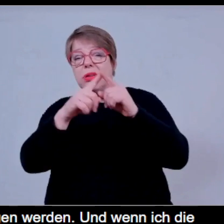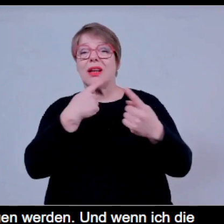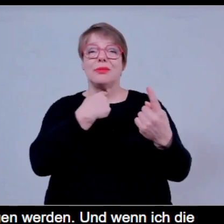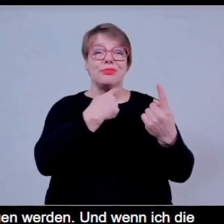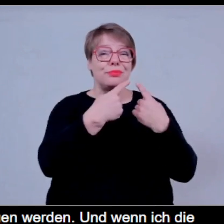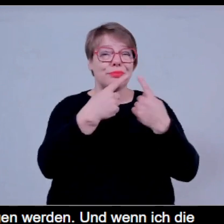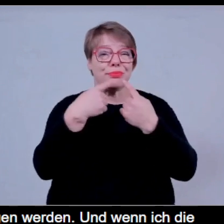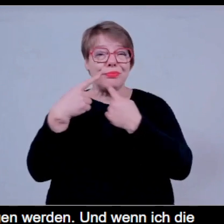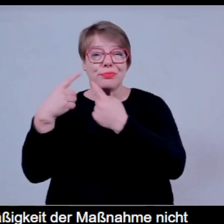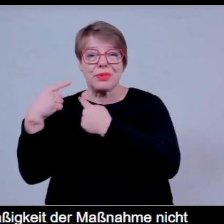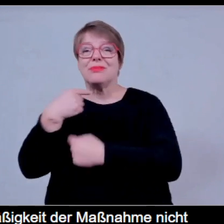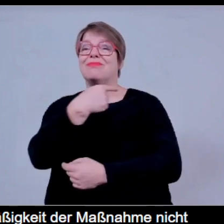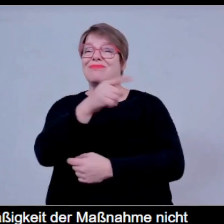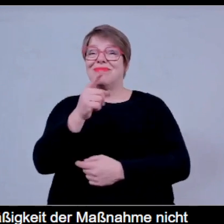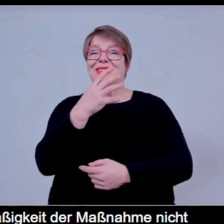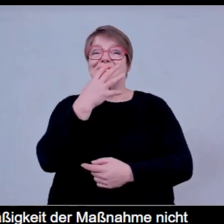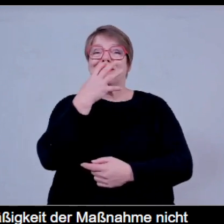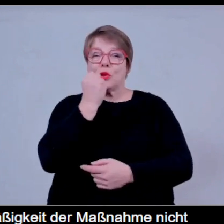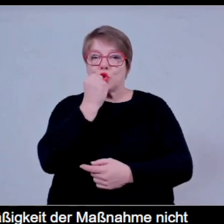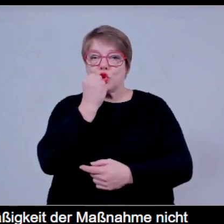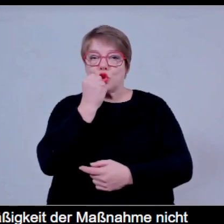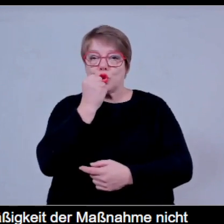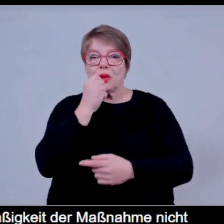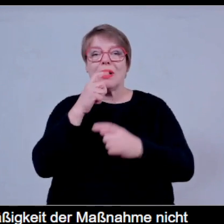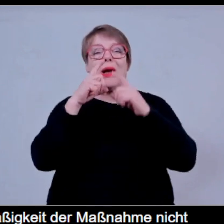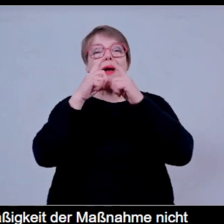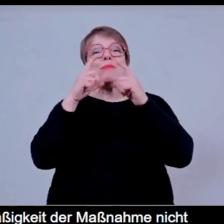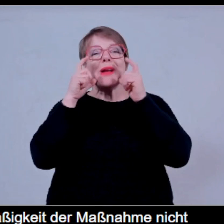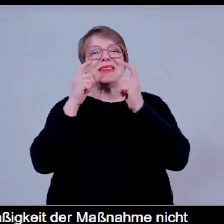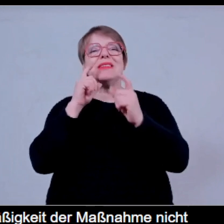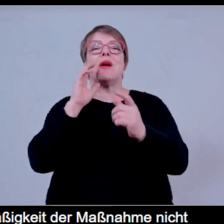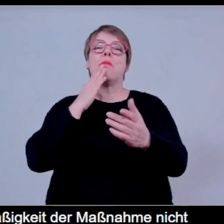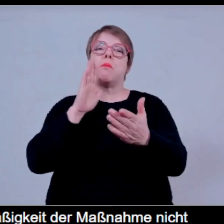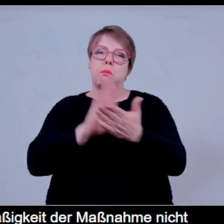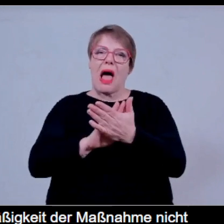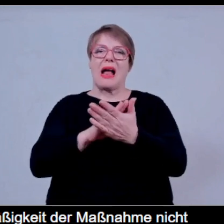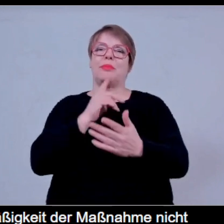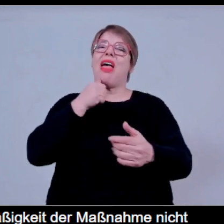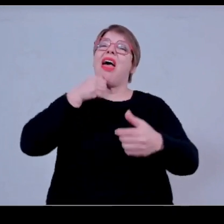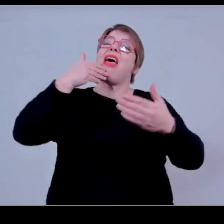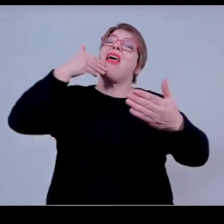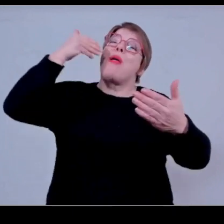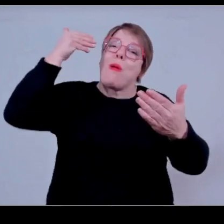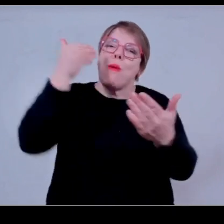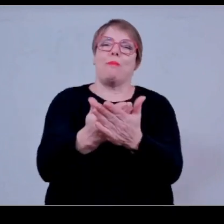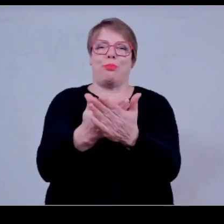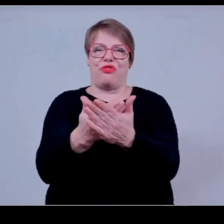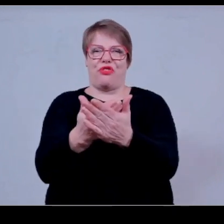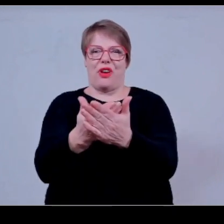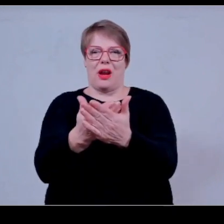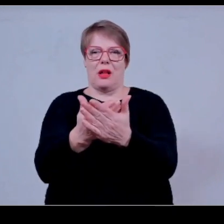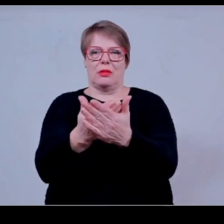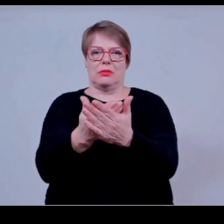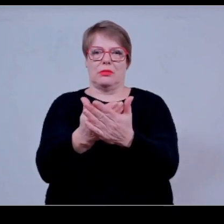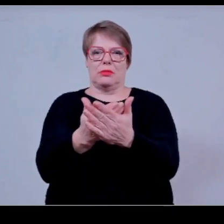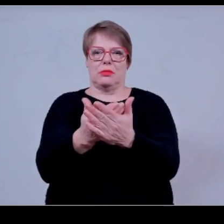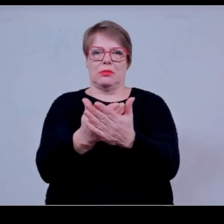Das kann man übrigens im ÖPNV natürlich selber dann auch tun, wenn man eine gut sitzende FFP2-Maske trägt, die ja auch im ärztlichen Bereich angewendet wird, dann